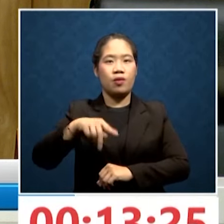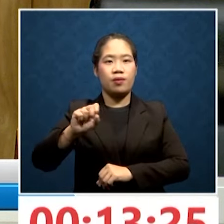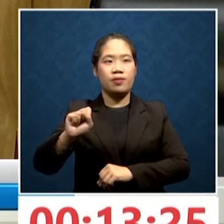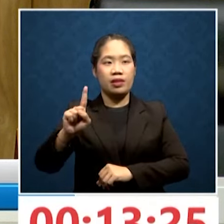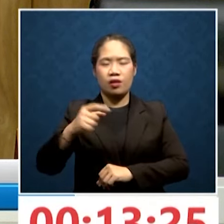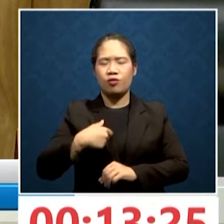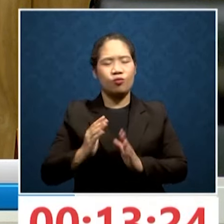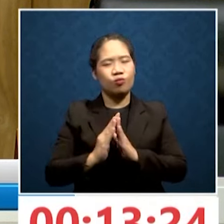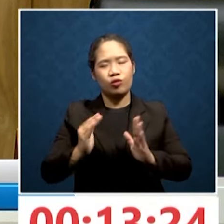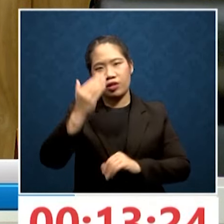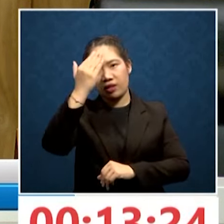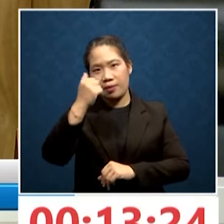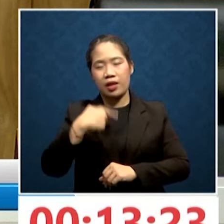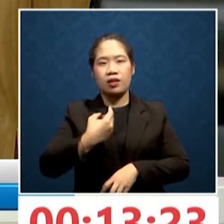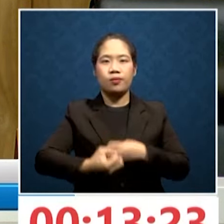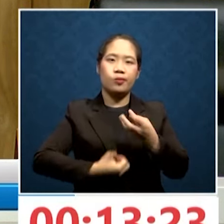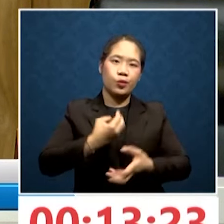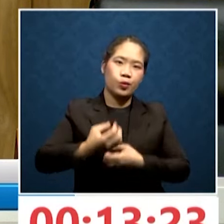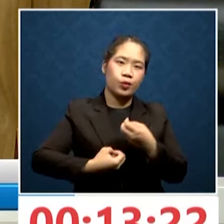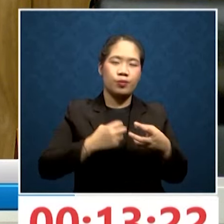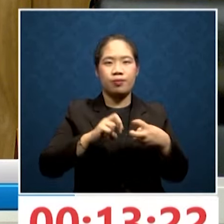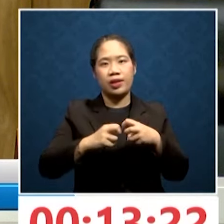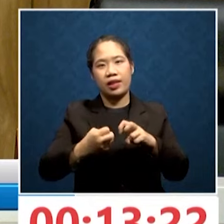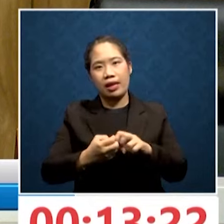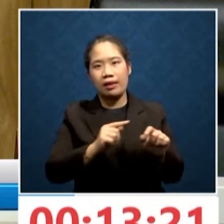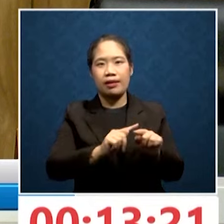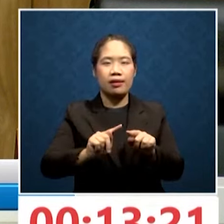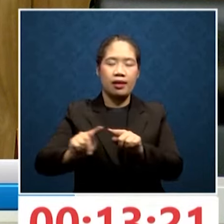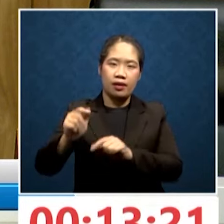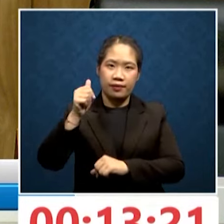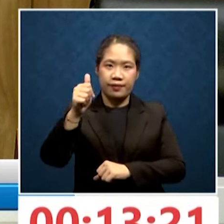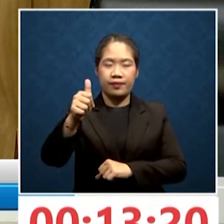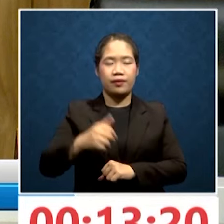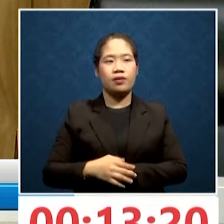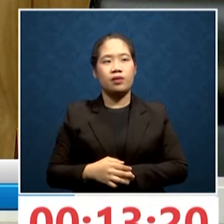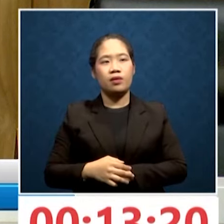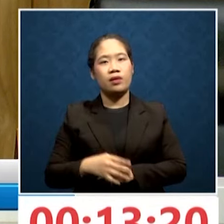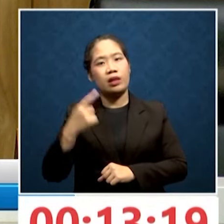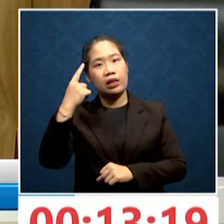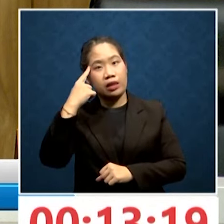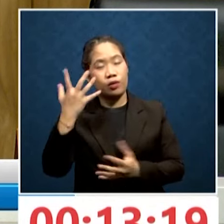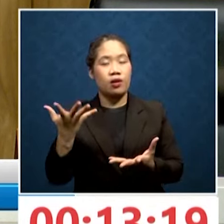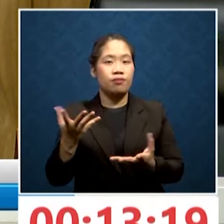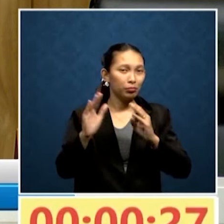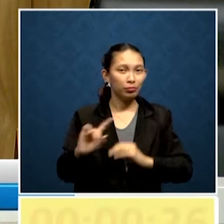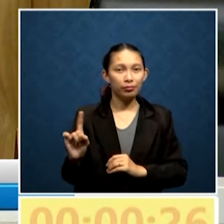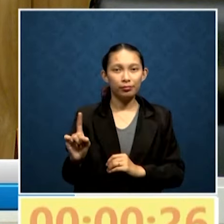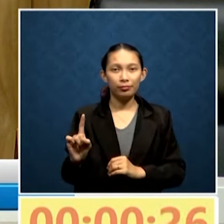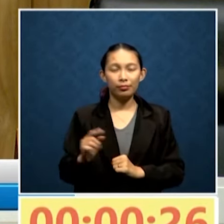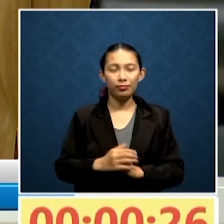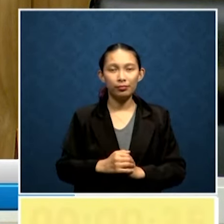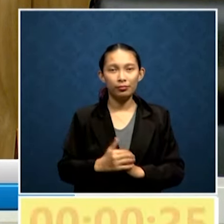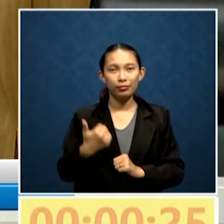ย่างมากเลยที่ท่านได้สะท้อนปัญหาทั้งหลายได้ชัดเจน